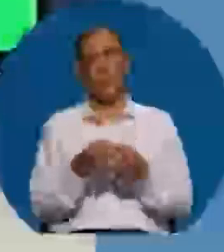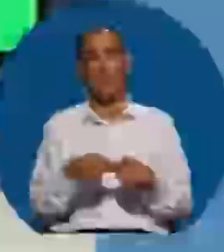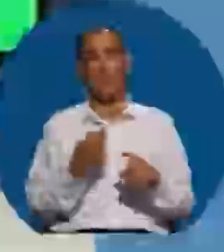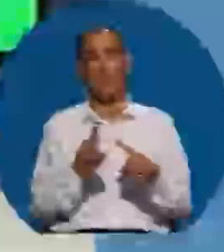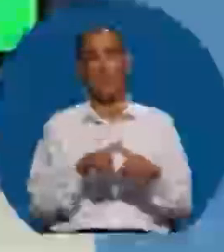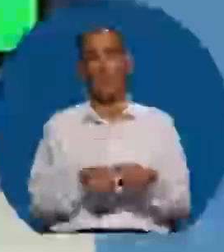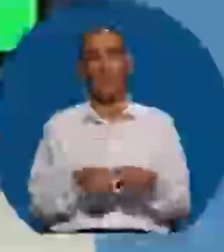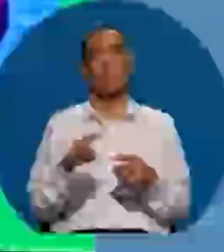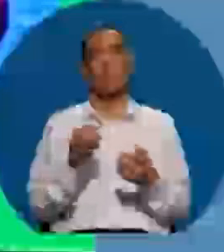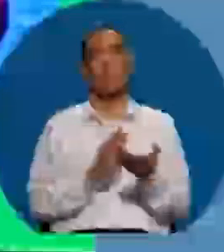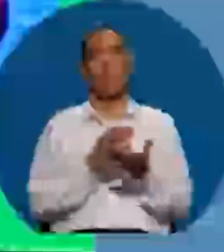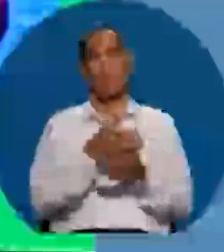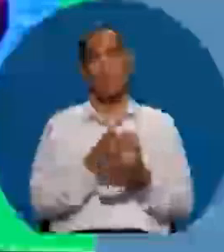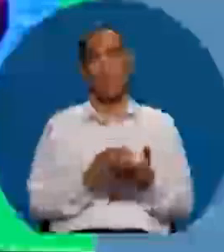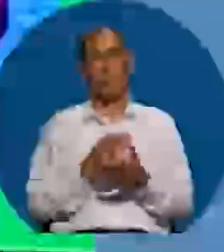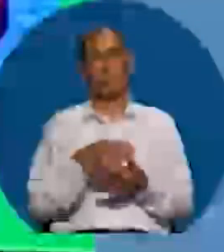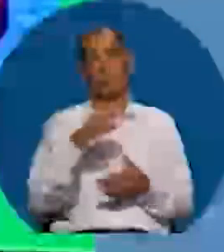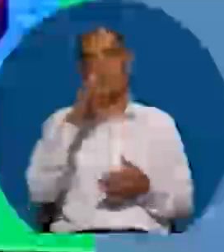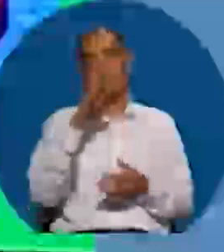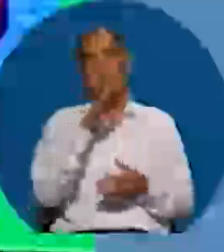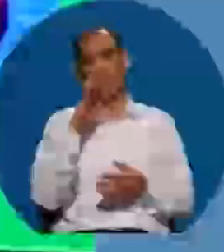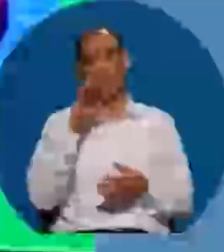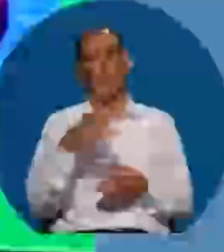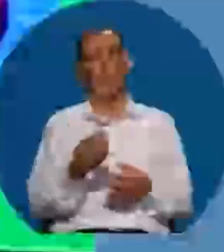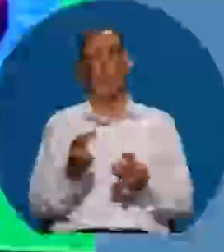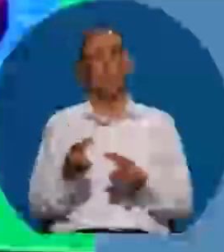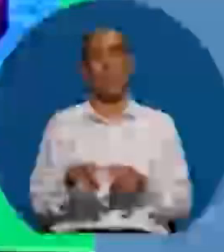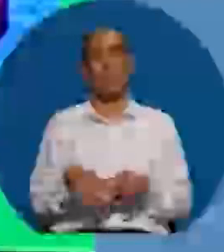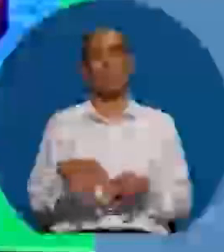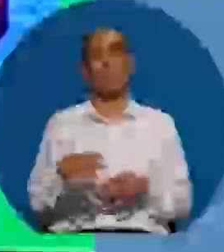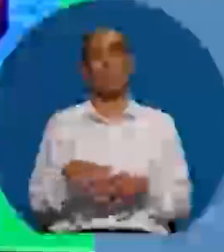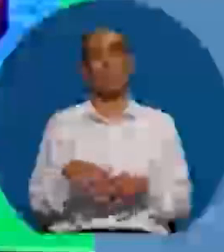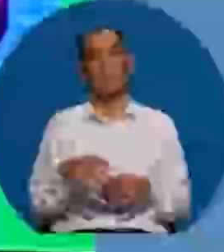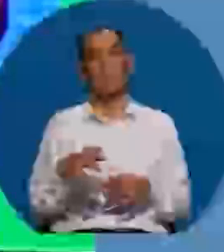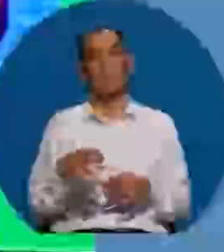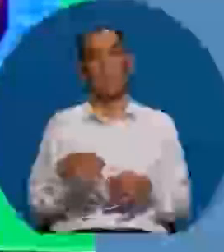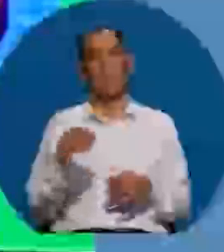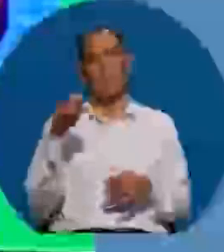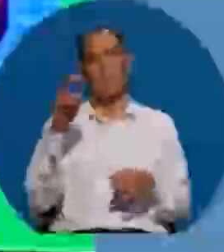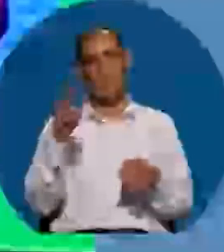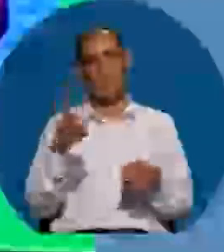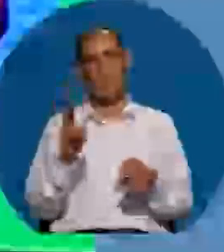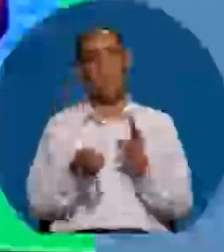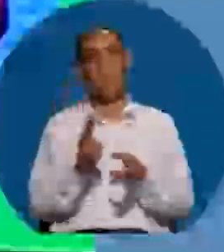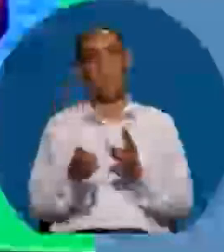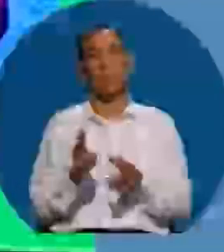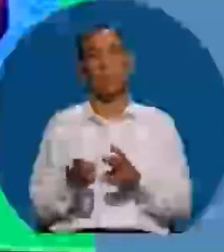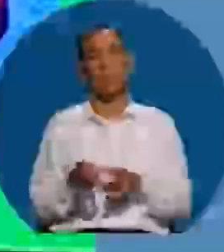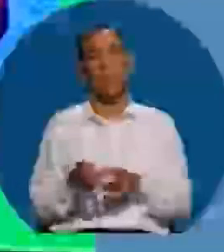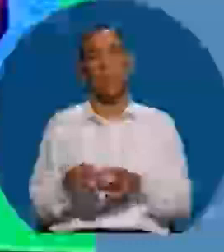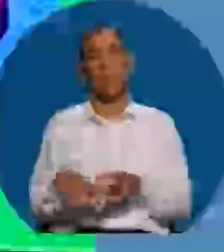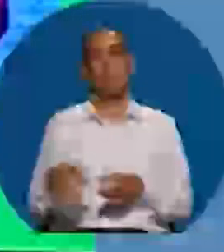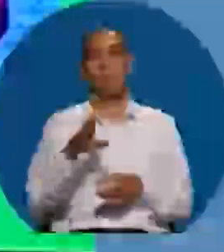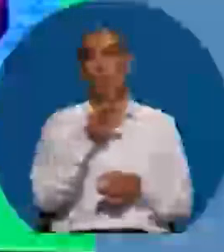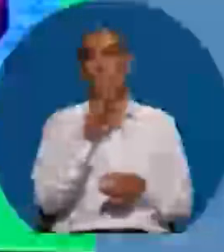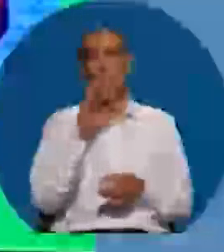бұл нан болу үшін біздің үйде аналарымыз қала берсе, нан байшыларымыз нанды пешлерге салып,